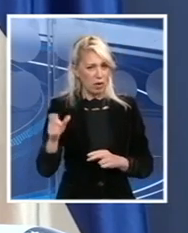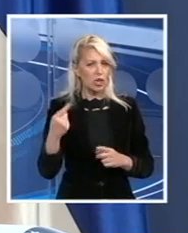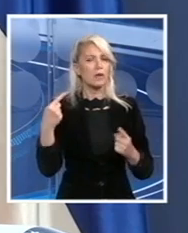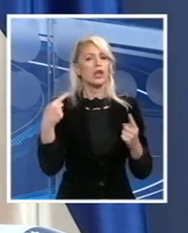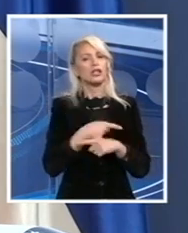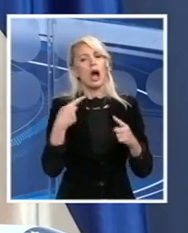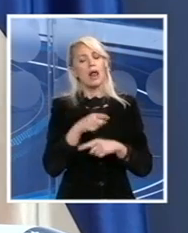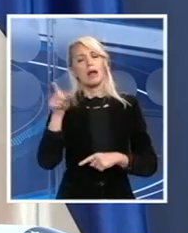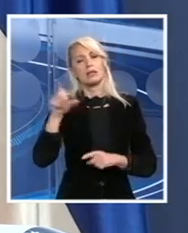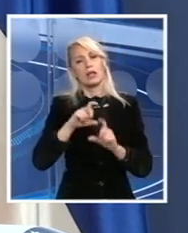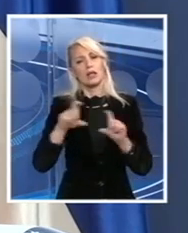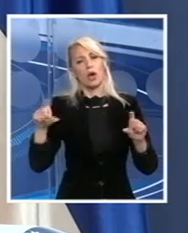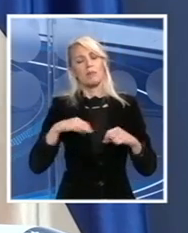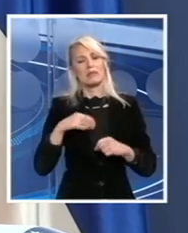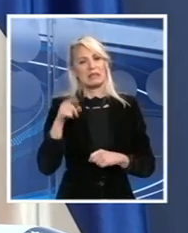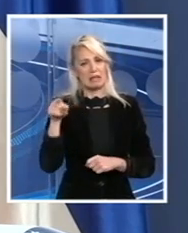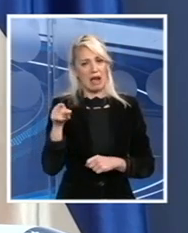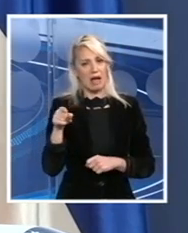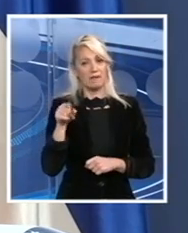zdravlja, obaveštavano se imenovana je dana